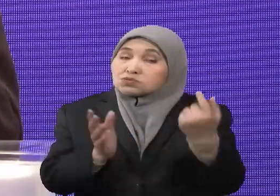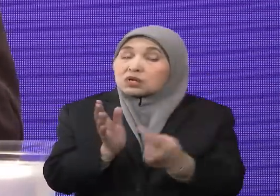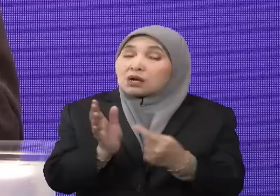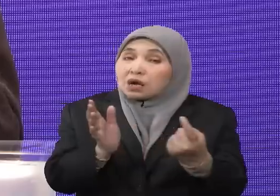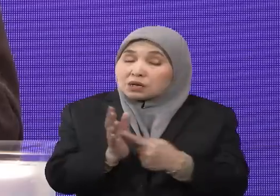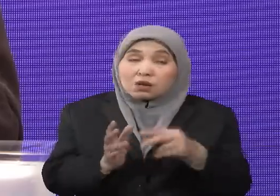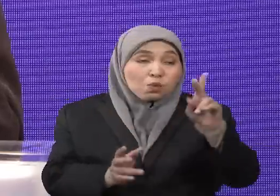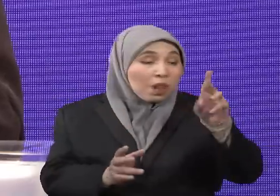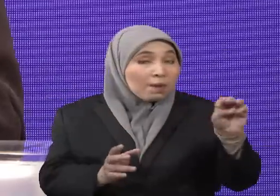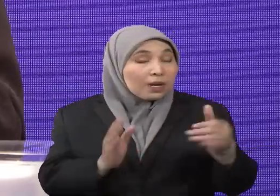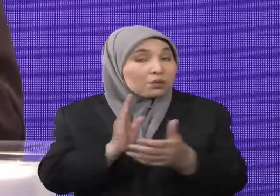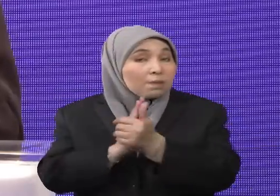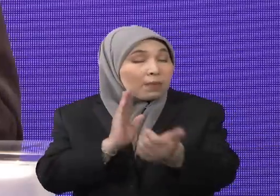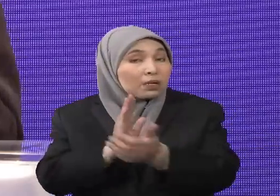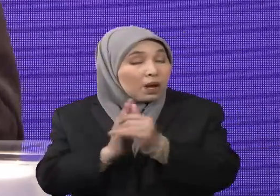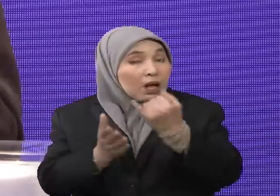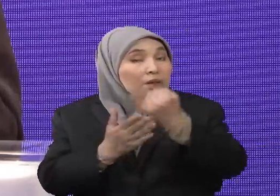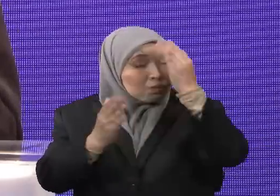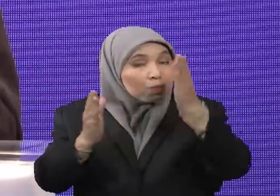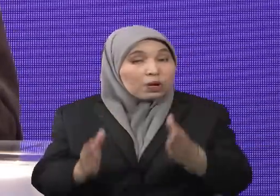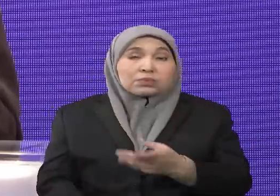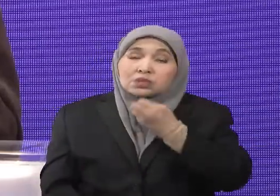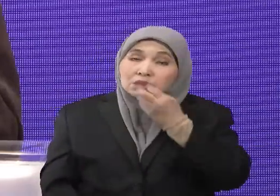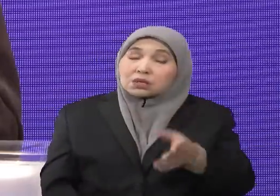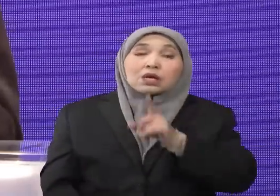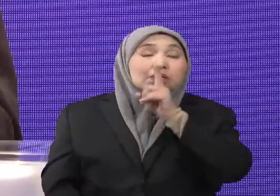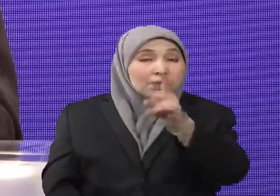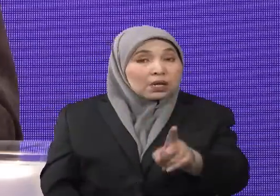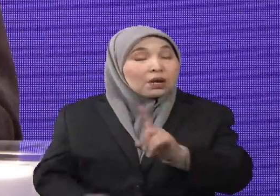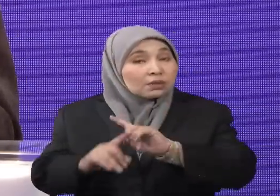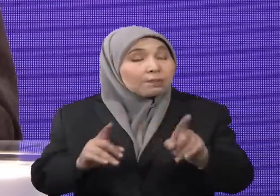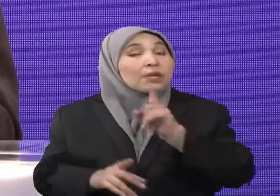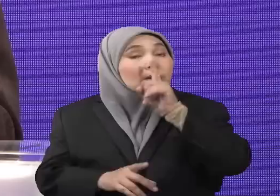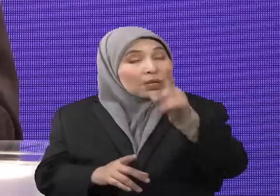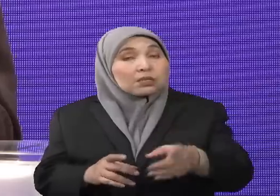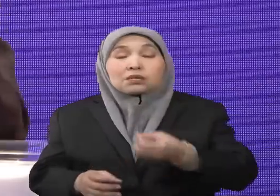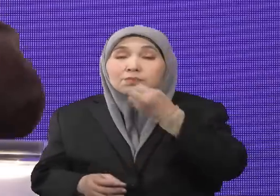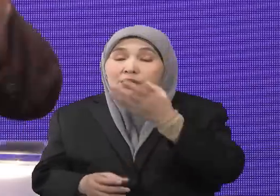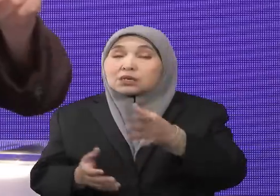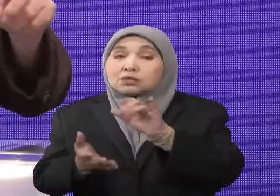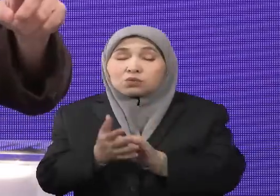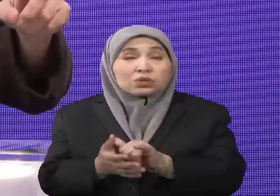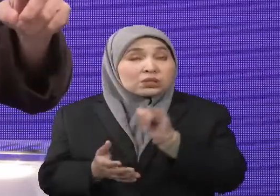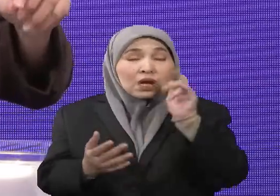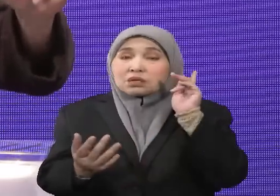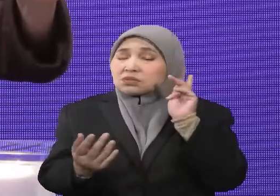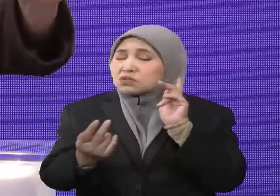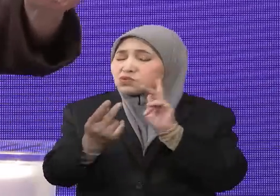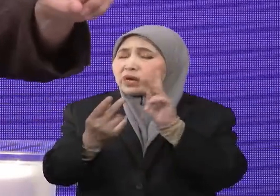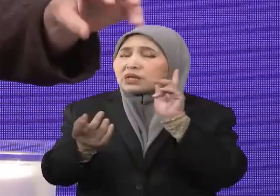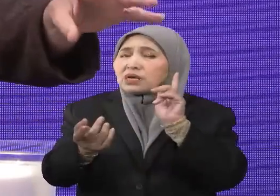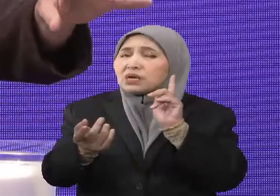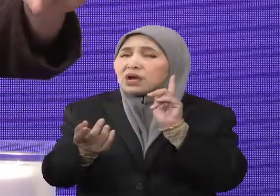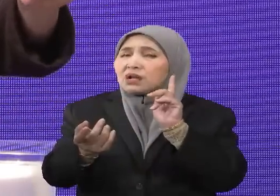seolah ulama seorang pakar ataupun ilmuwan menyatakan kebenaran tetapi kebenaran yang dinyatakan itu tidak kenal dengan slego